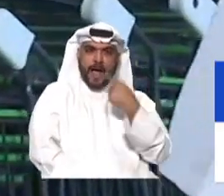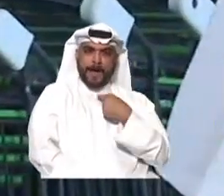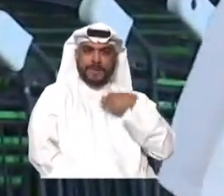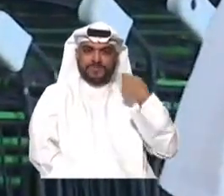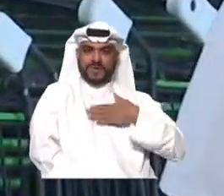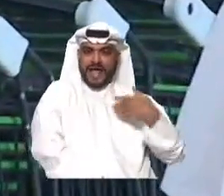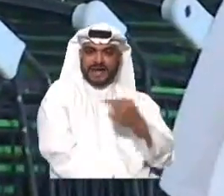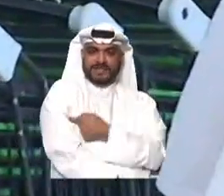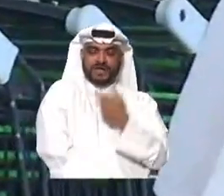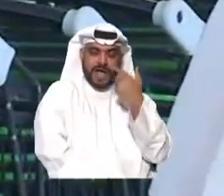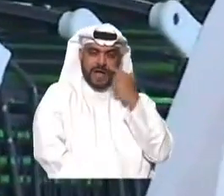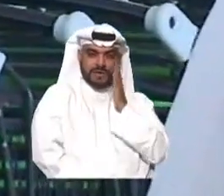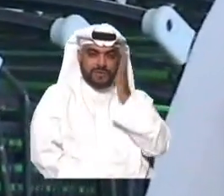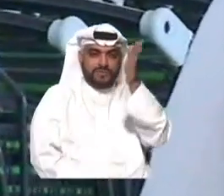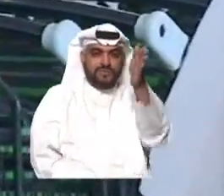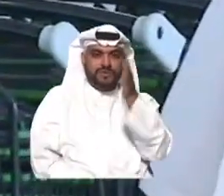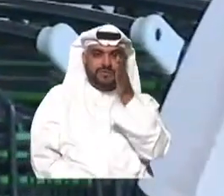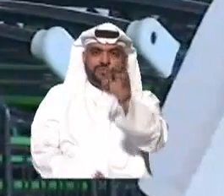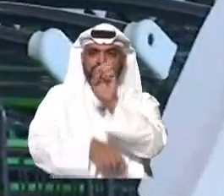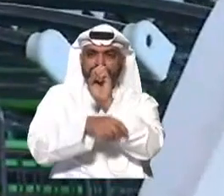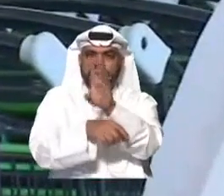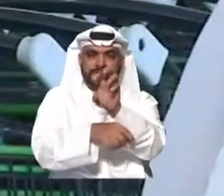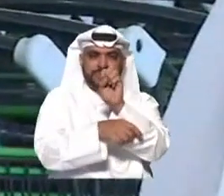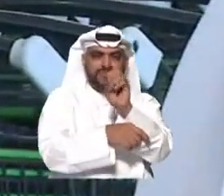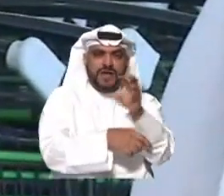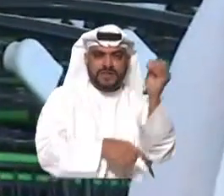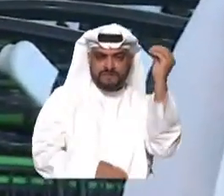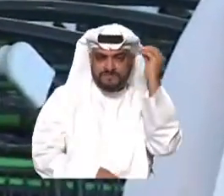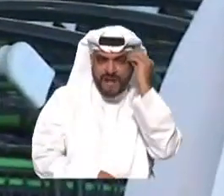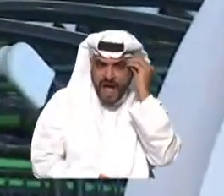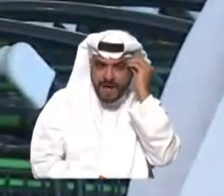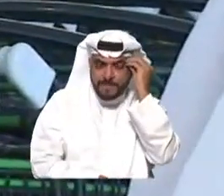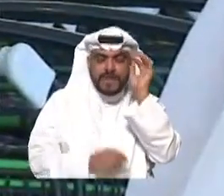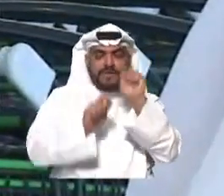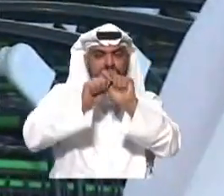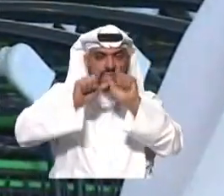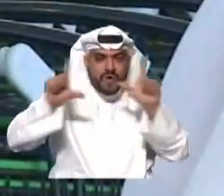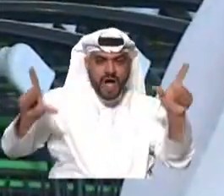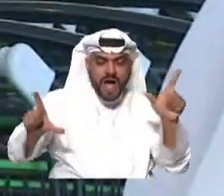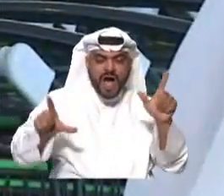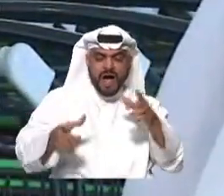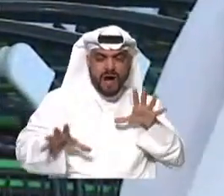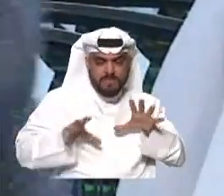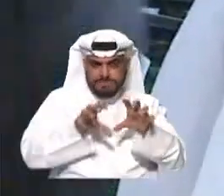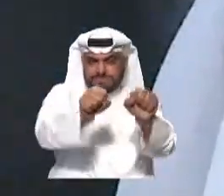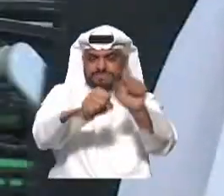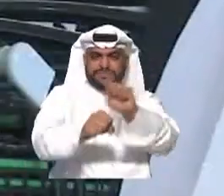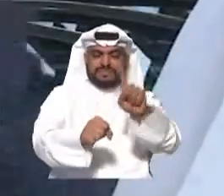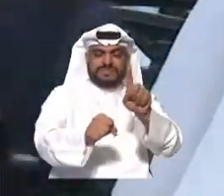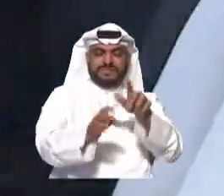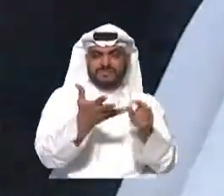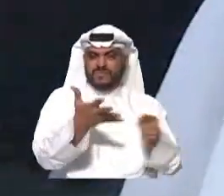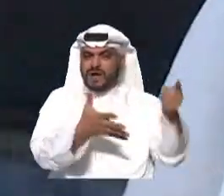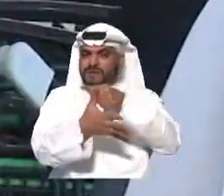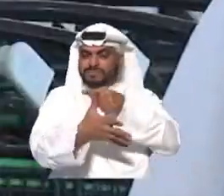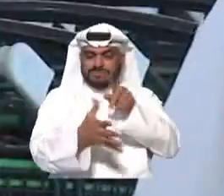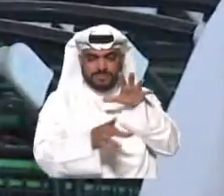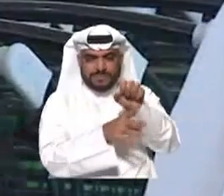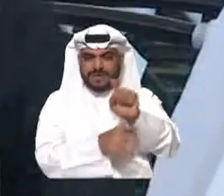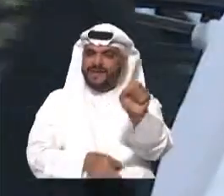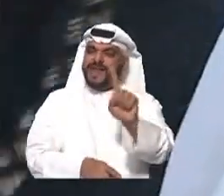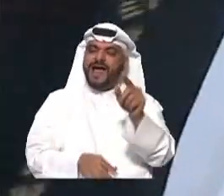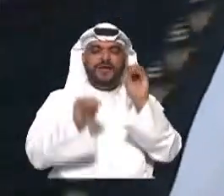نقوم بعمل حملة توعوية للتأكد من فهم القرارات بشكل جيد من خلال وسائل الإعلام وزارة الإعلام، وأيضا توزيع